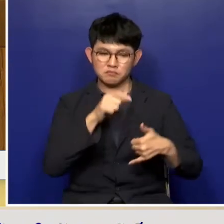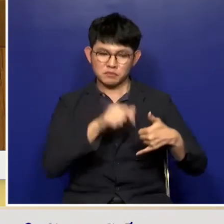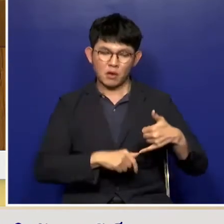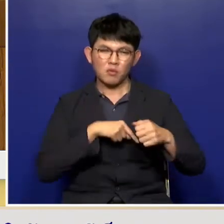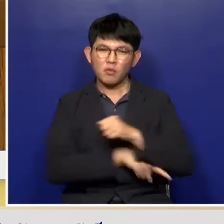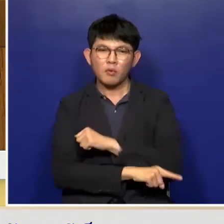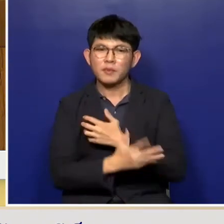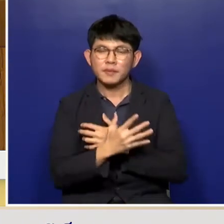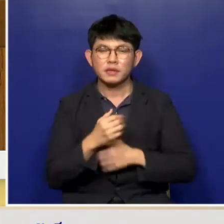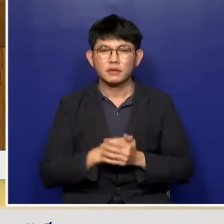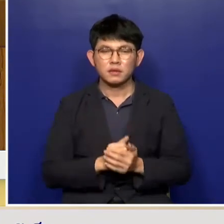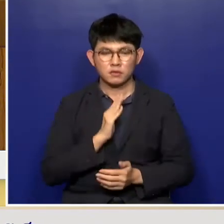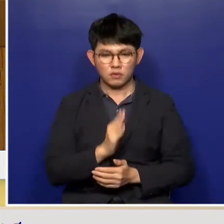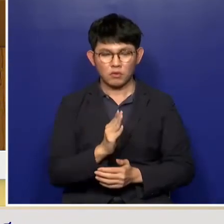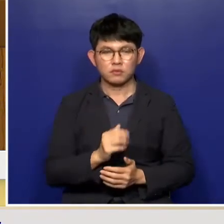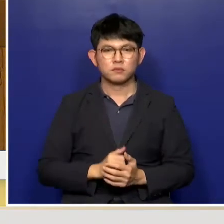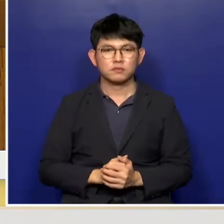มสุจริต